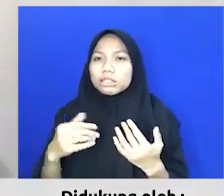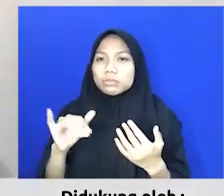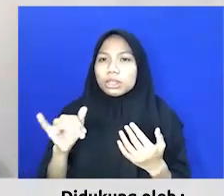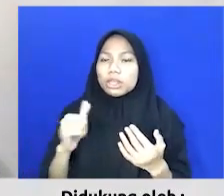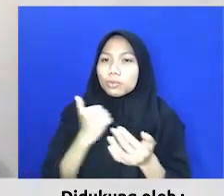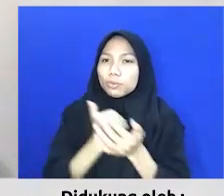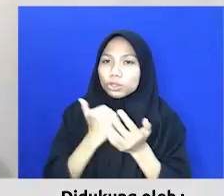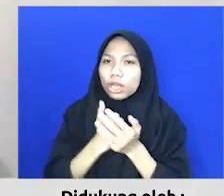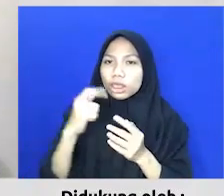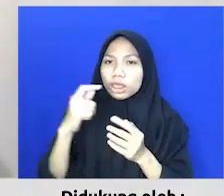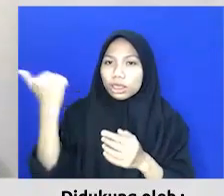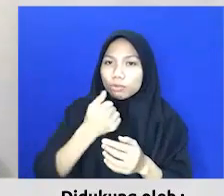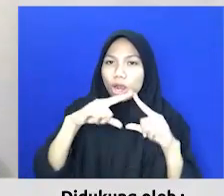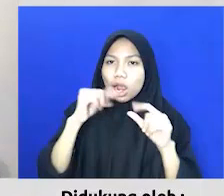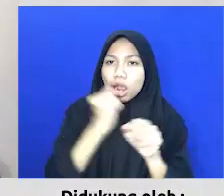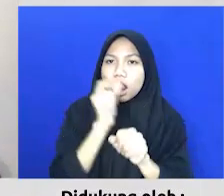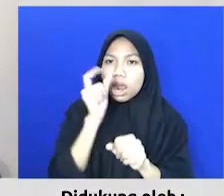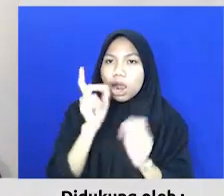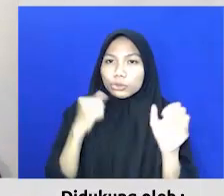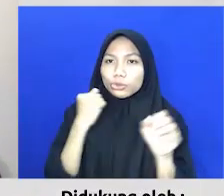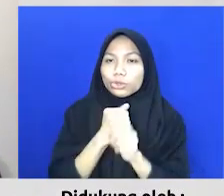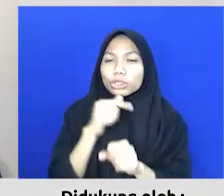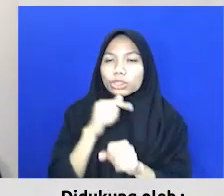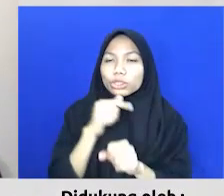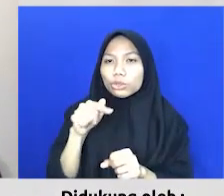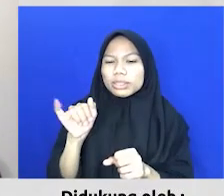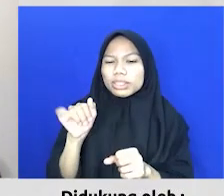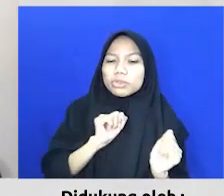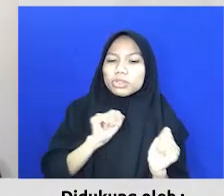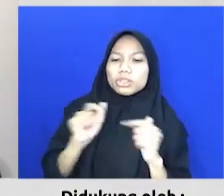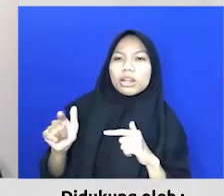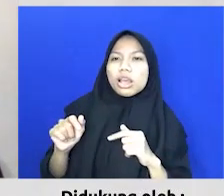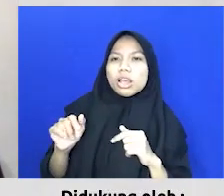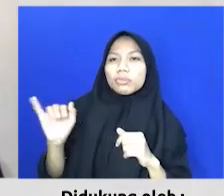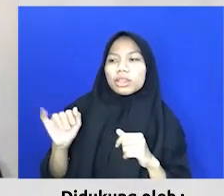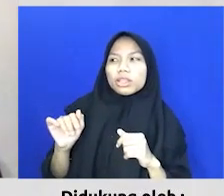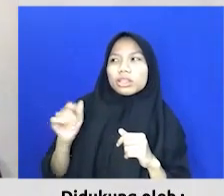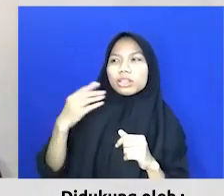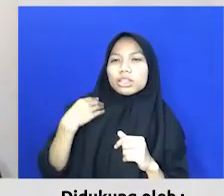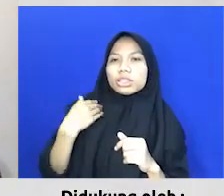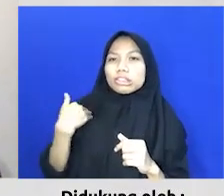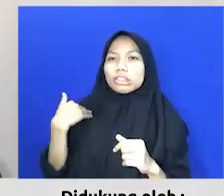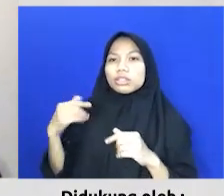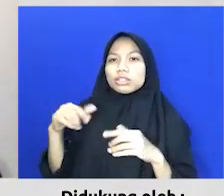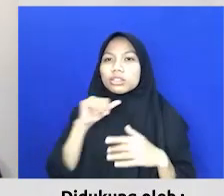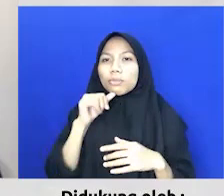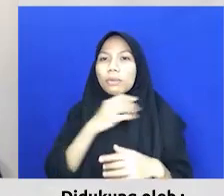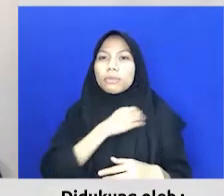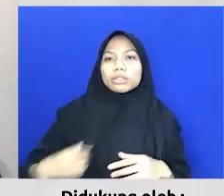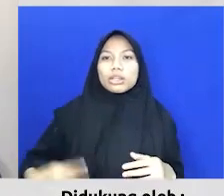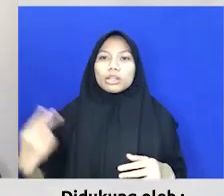kita ini sejak kecil semua kita ya, kan kita suka ya nonton tukang obat. Ya. Nah, itu kita ambil ya